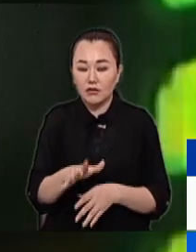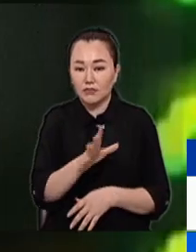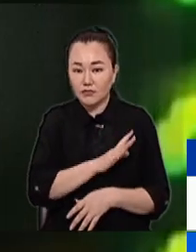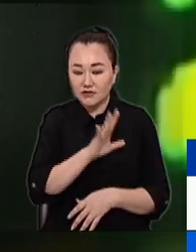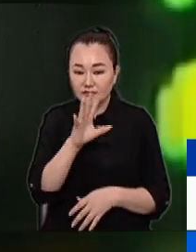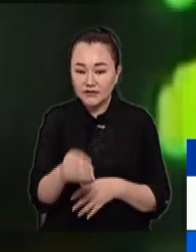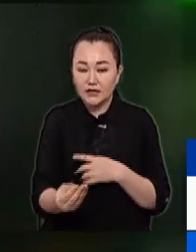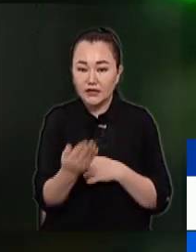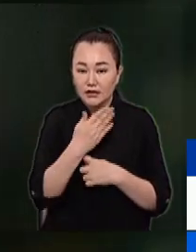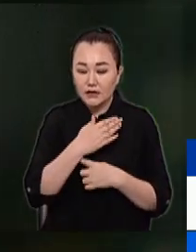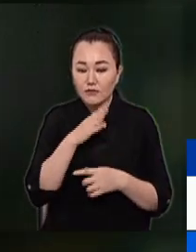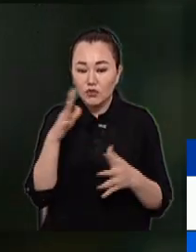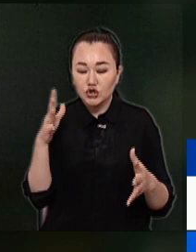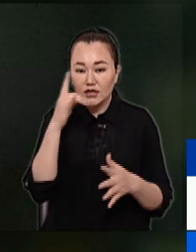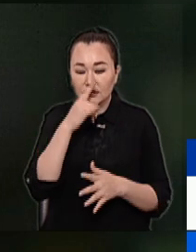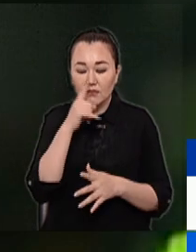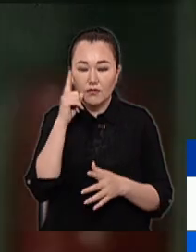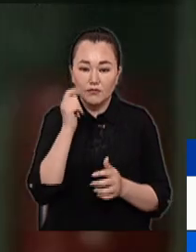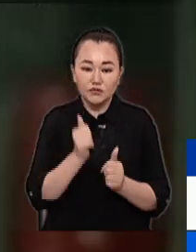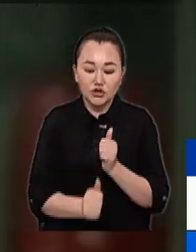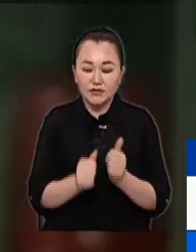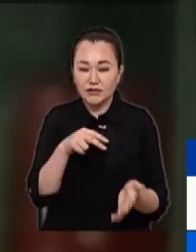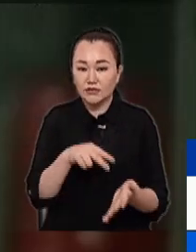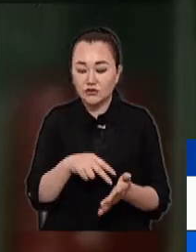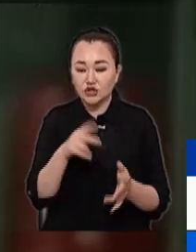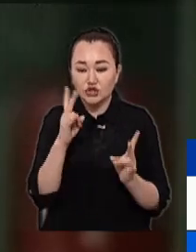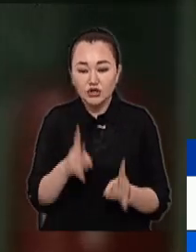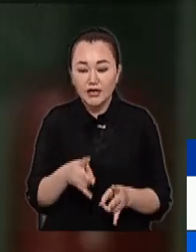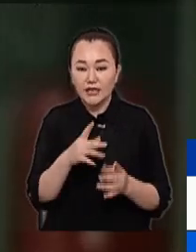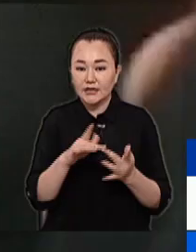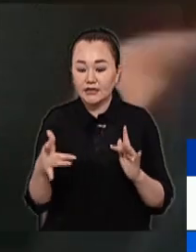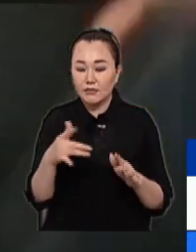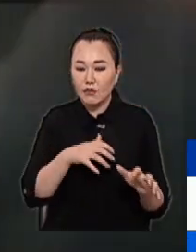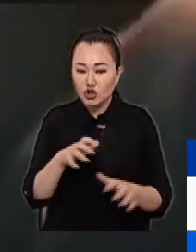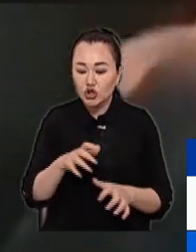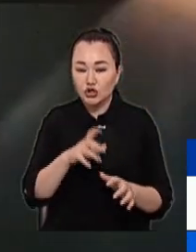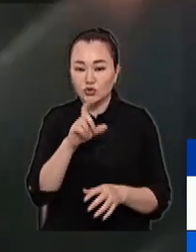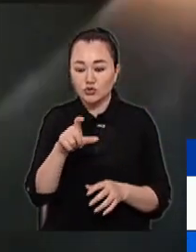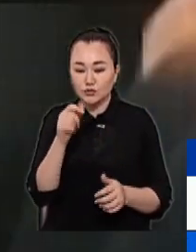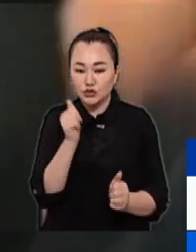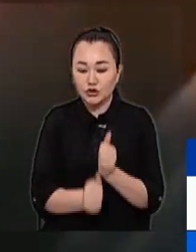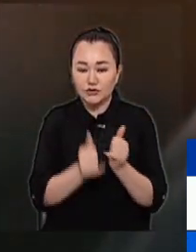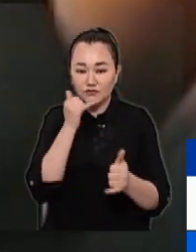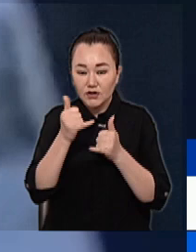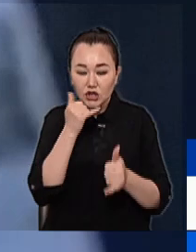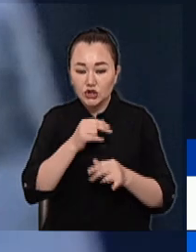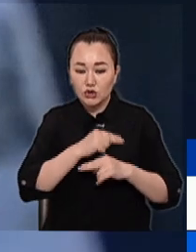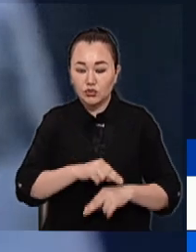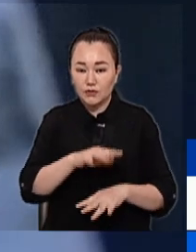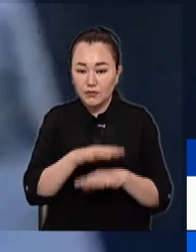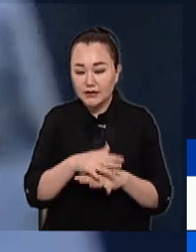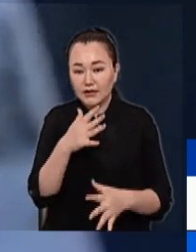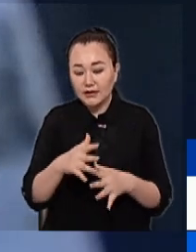Все больше казахстанцев в последнее время становятся жертвами интернет-мошенников. Людям часто звонят якобы сотрудники банка,